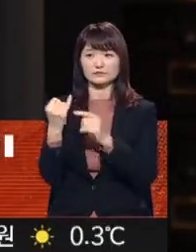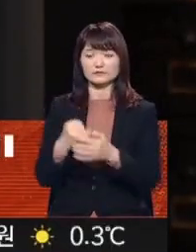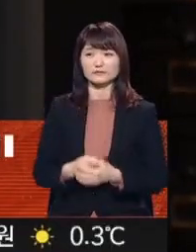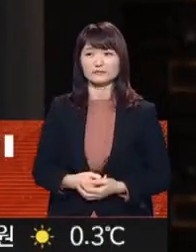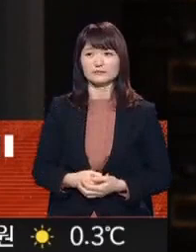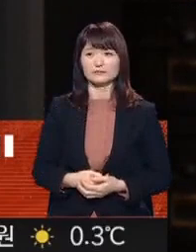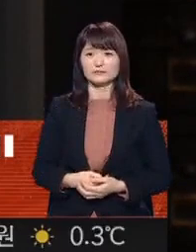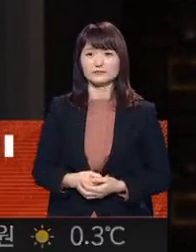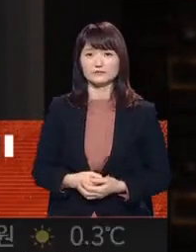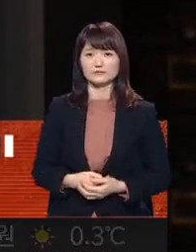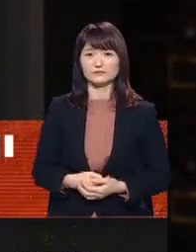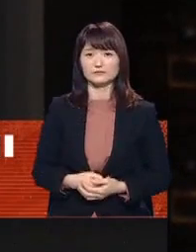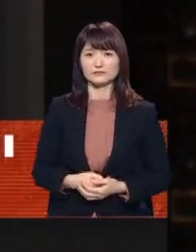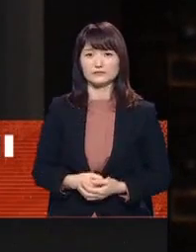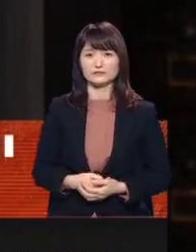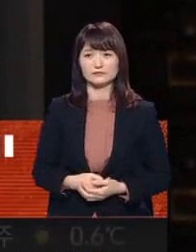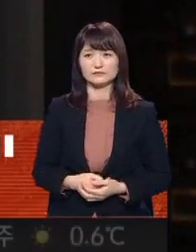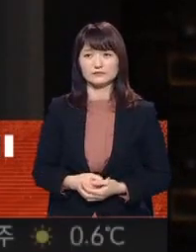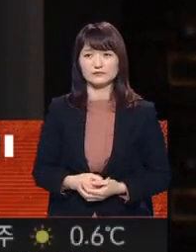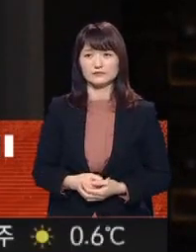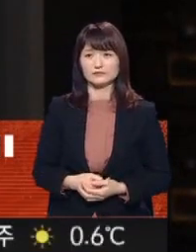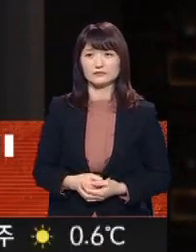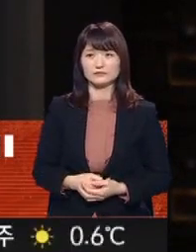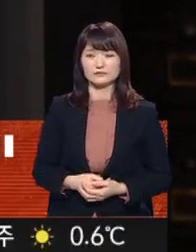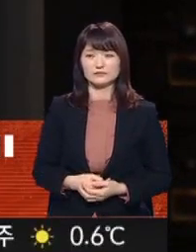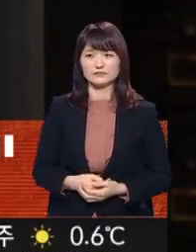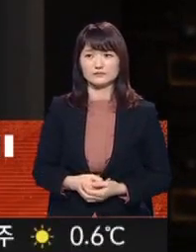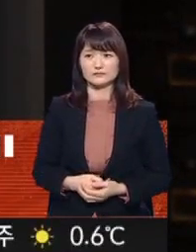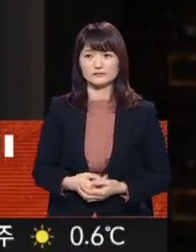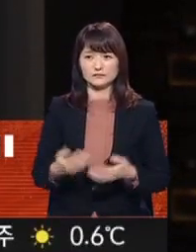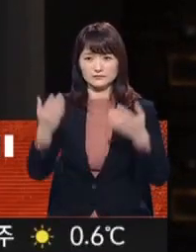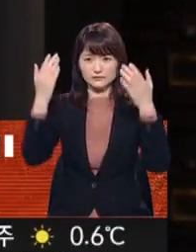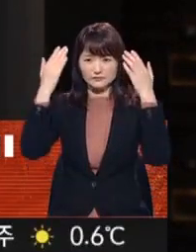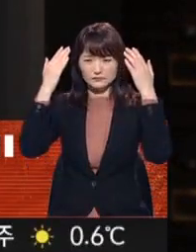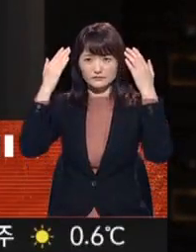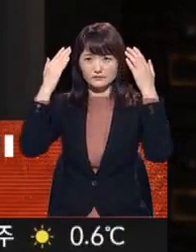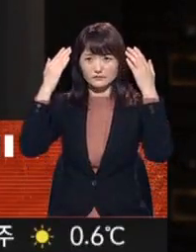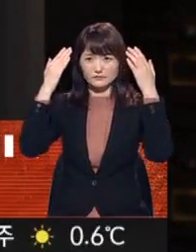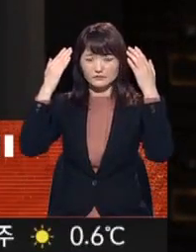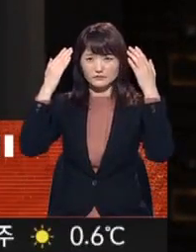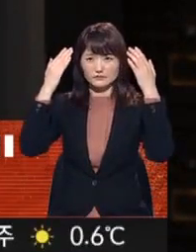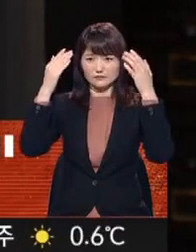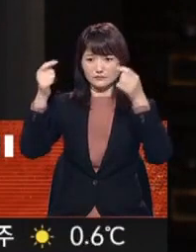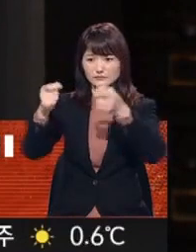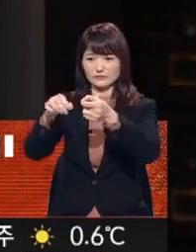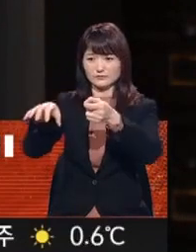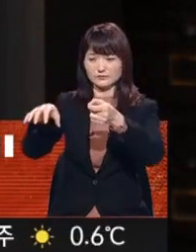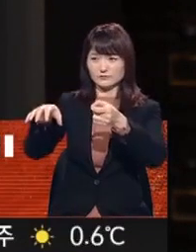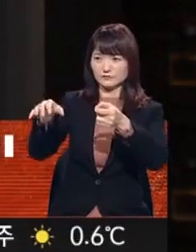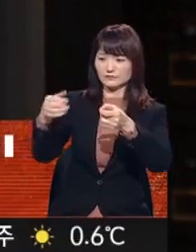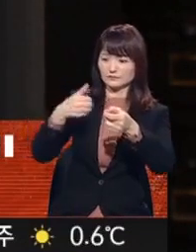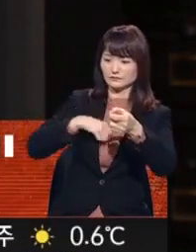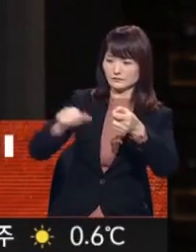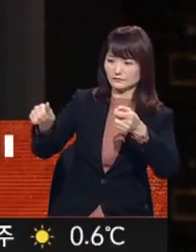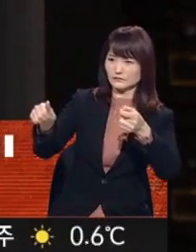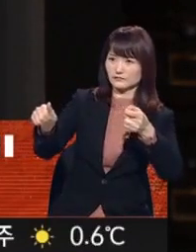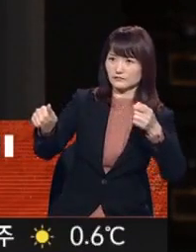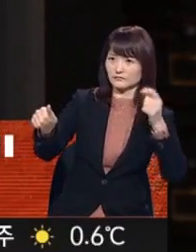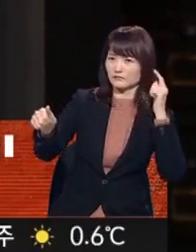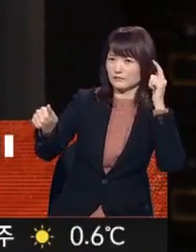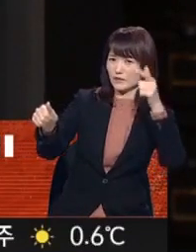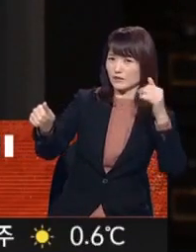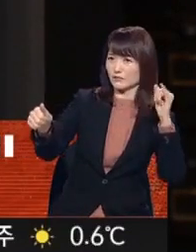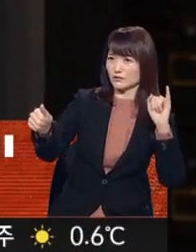정말 학교에 찾아와서 아예 모습을 먼발치해서 본 모습이 어떻게 발각이 됐냐는 말이죠 아이가 자기 친모를 딱